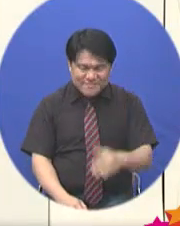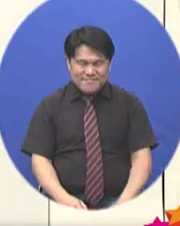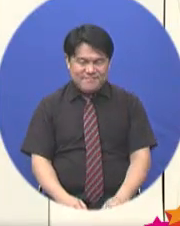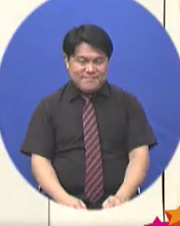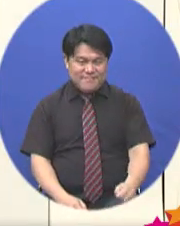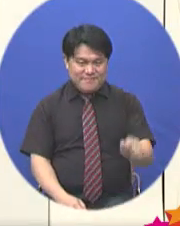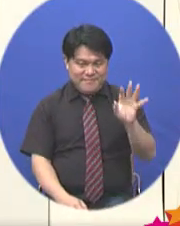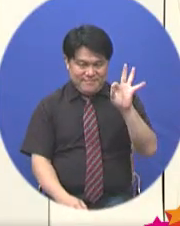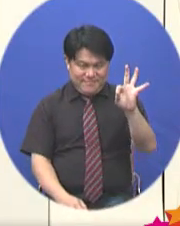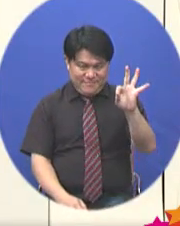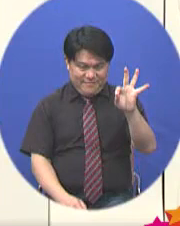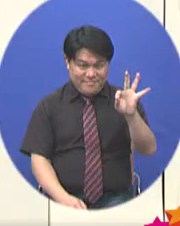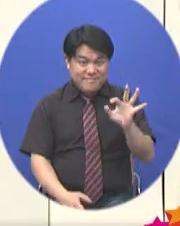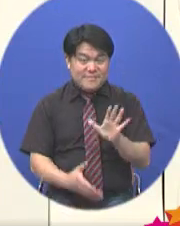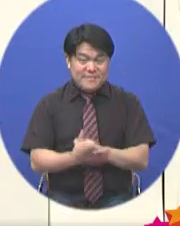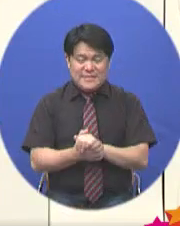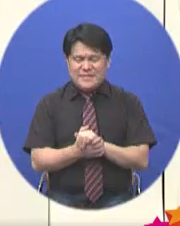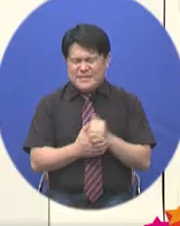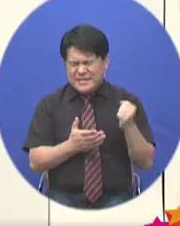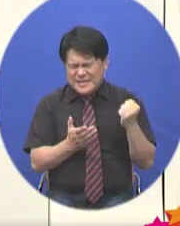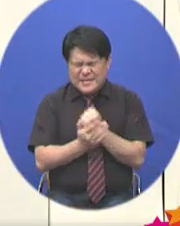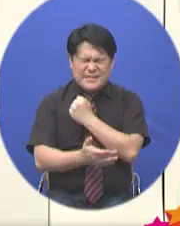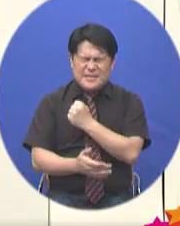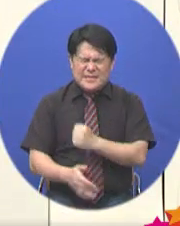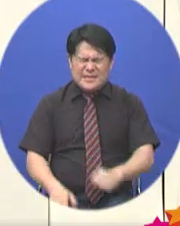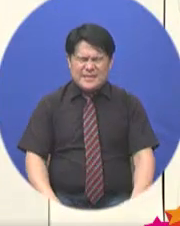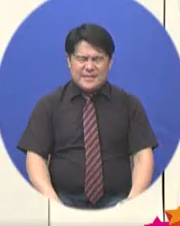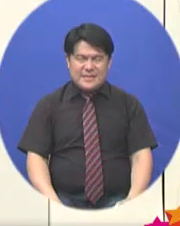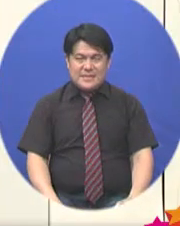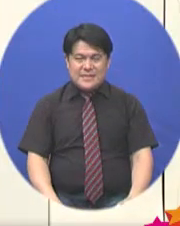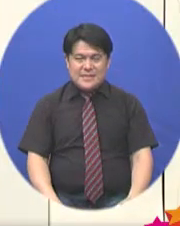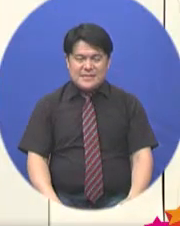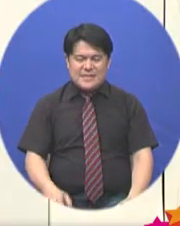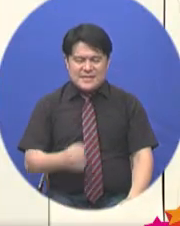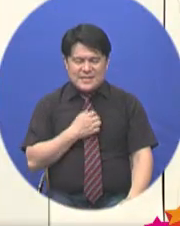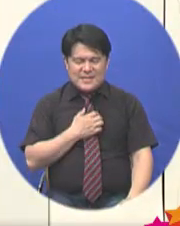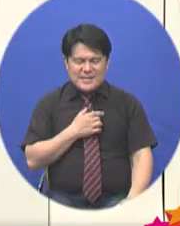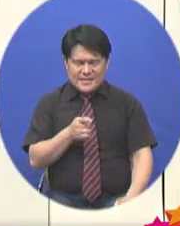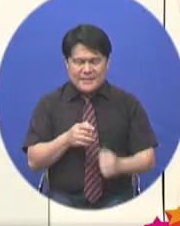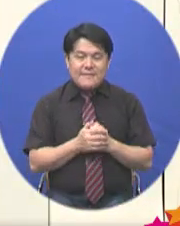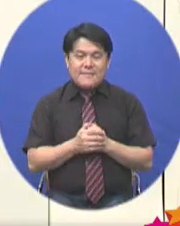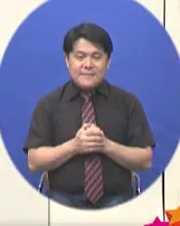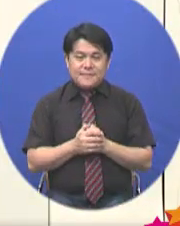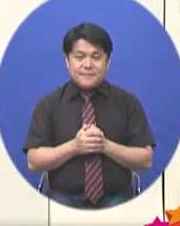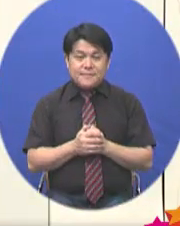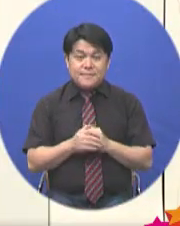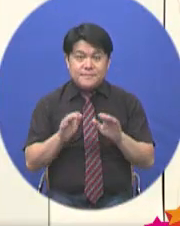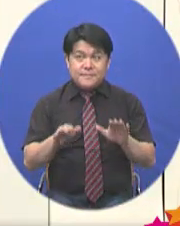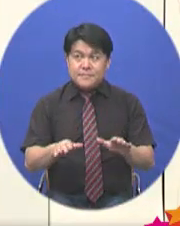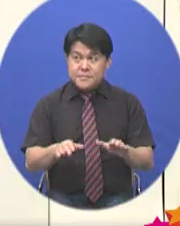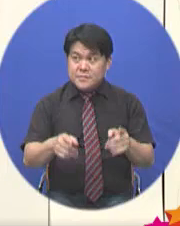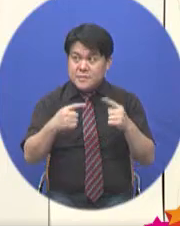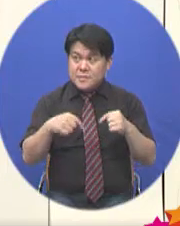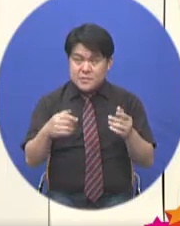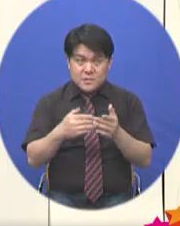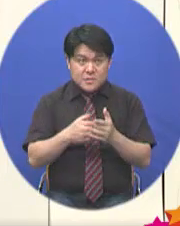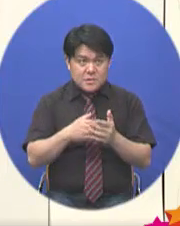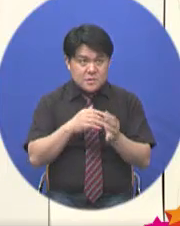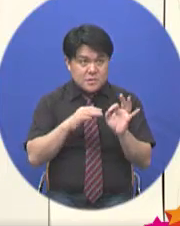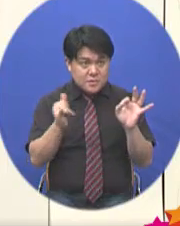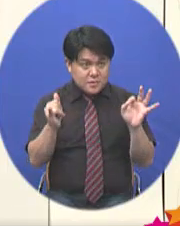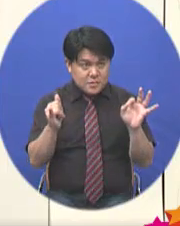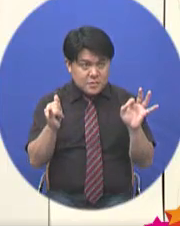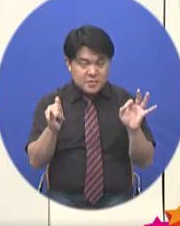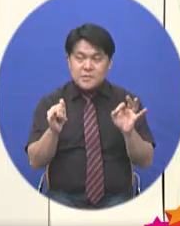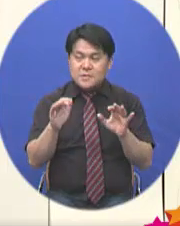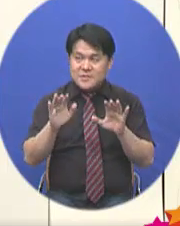9점 보너스 10점. 아깝습니다. 네. 10분 불렀죠? 그렇죠. 퀴즈 한